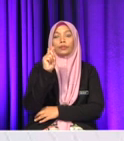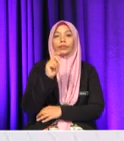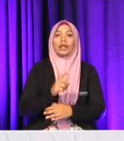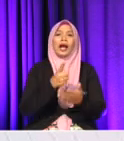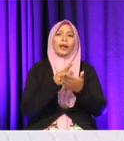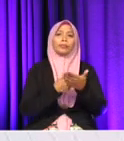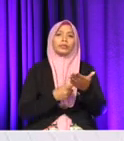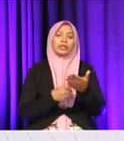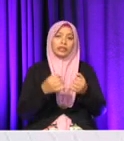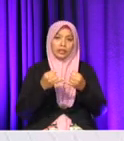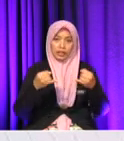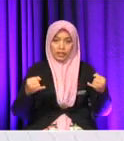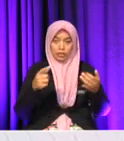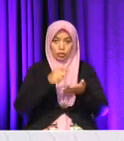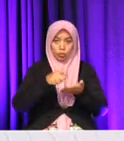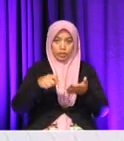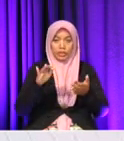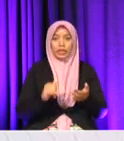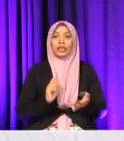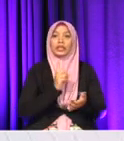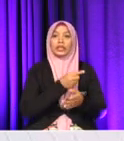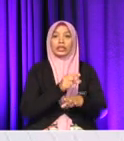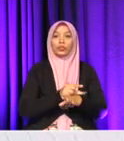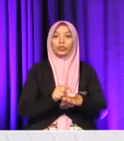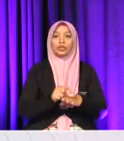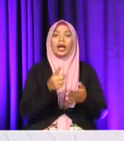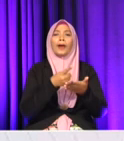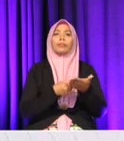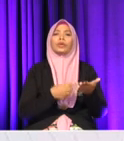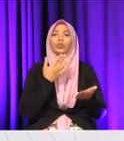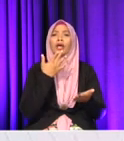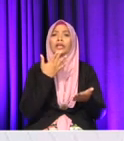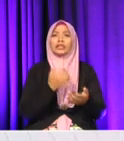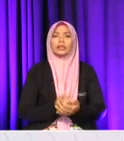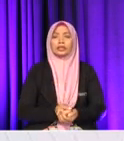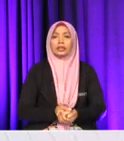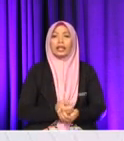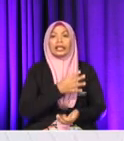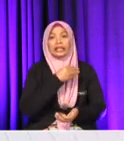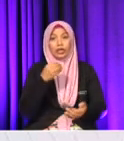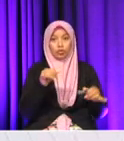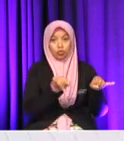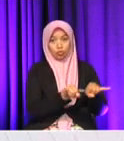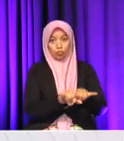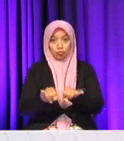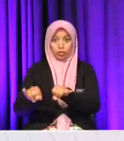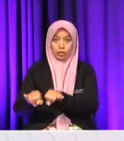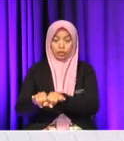tulisan yang kita gunakan oke apakah warna yang sesuai Oke dan juga